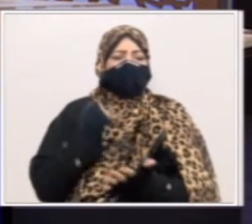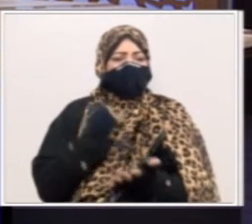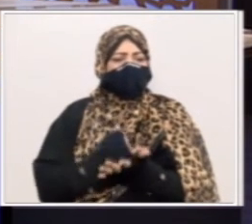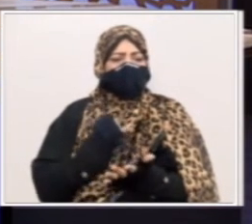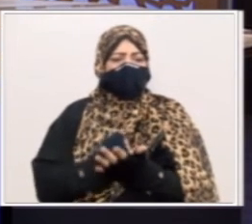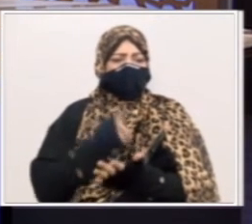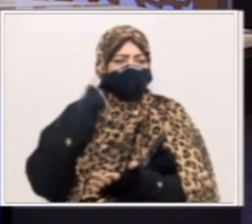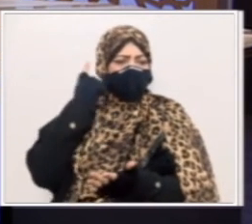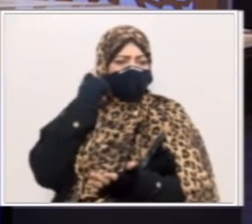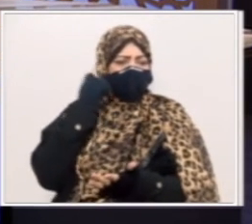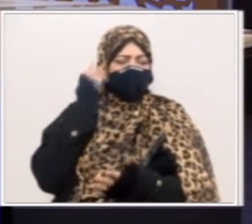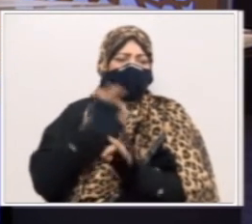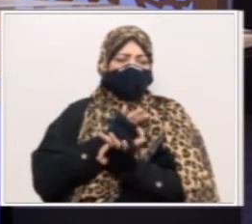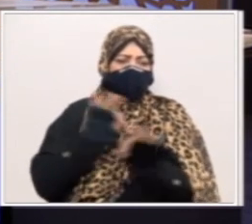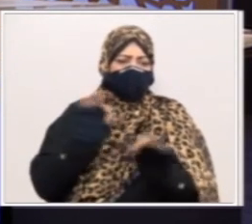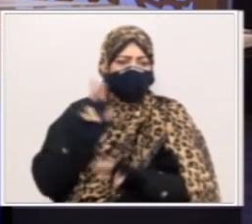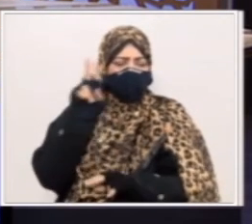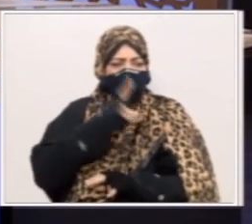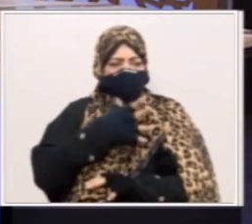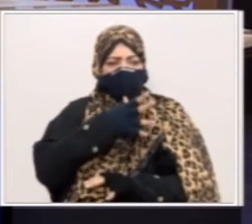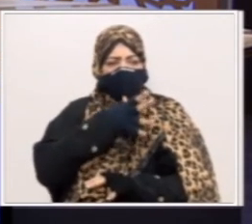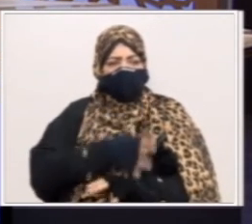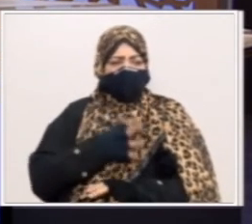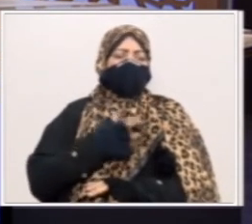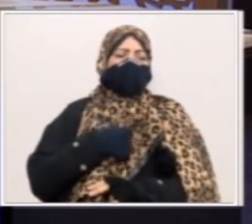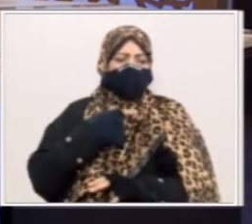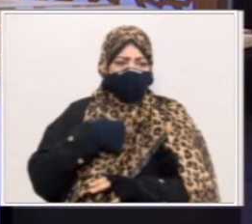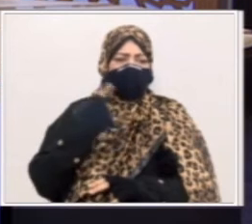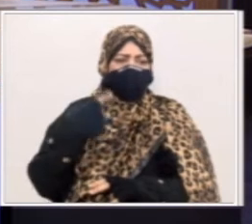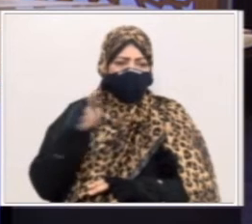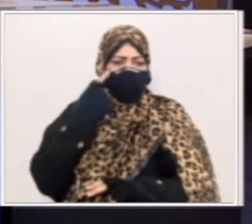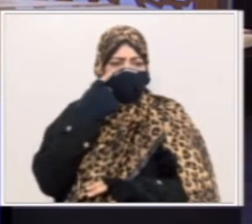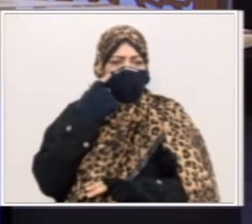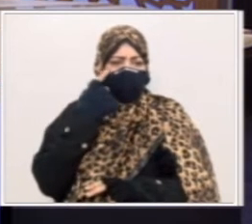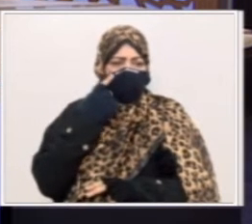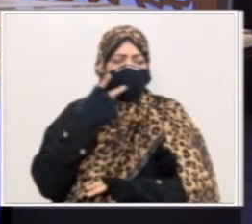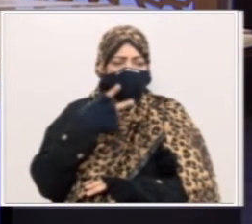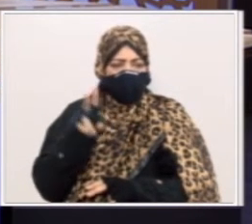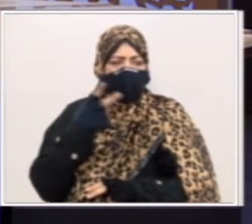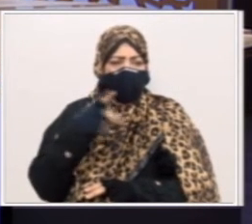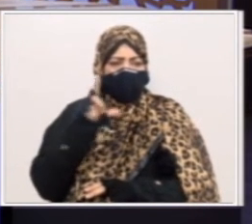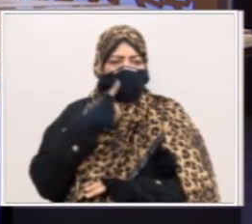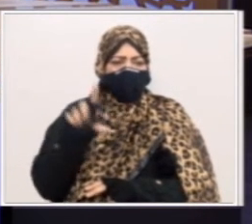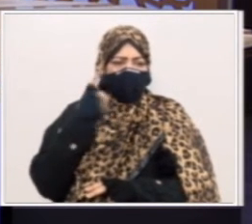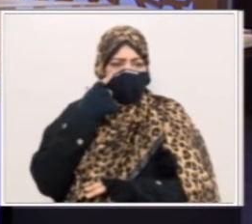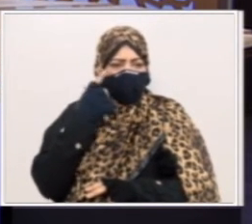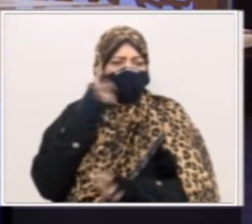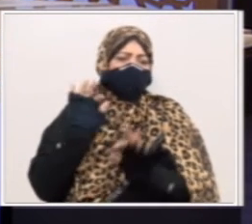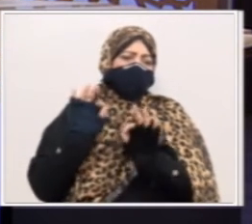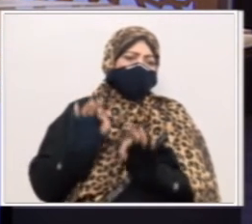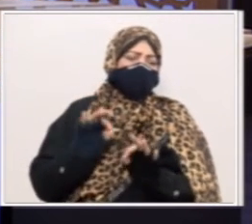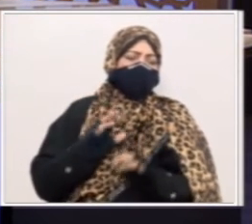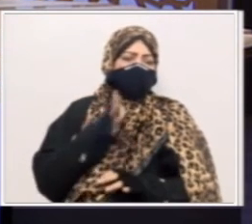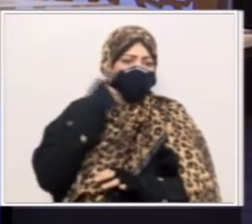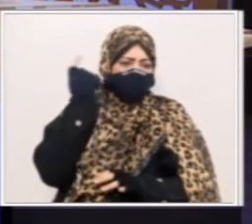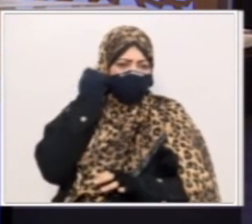حاضر حاجة ما عندهاش بوسي ما يديرها ليش. فهمتني يا شيخ. سمعتك. حاضر يا تعطيني حكم الدين فيه من الكلام هذا. بس هذا هو